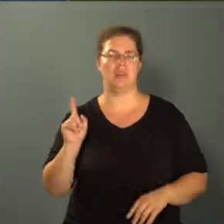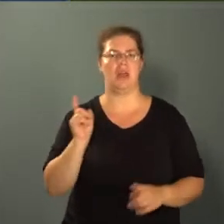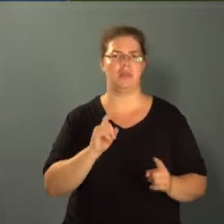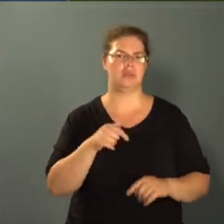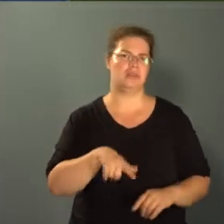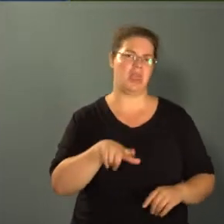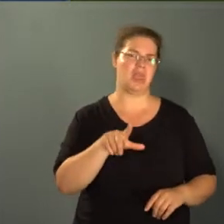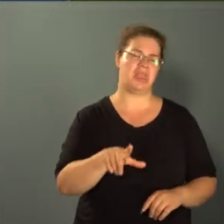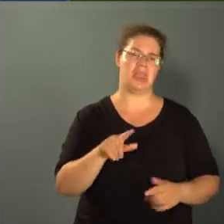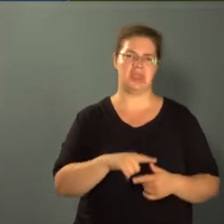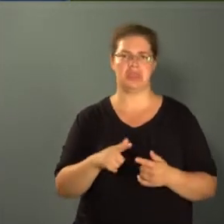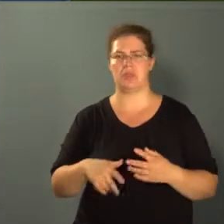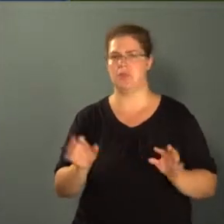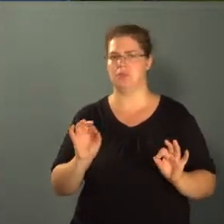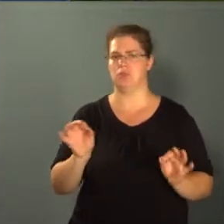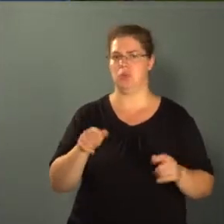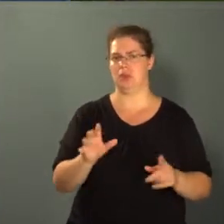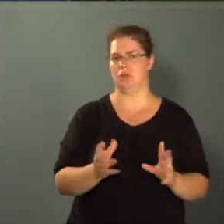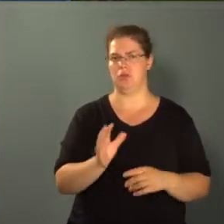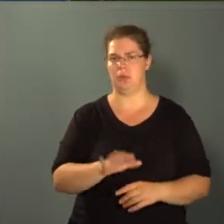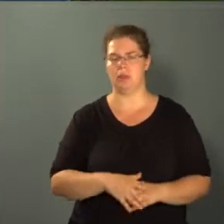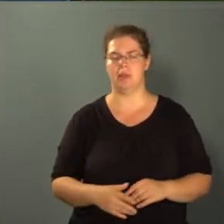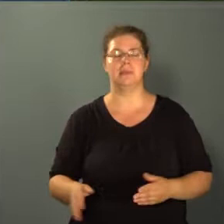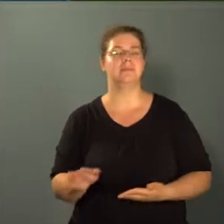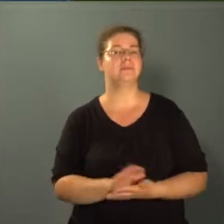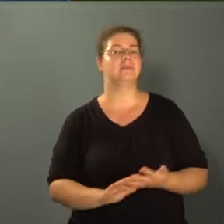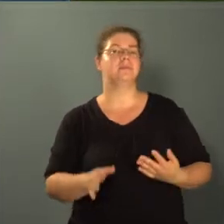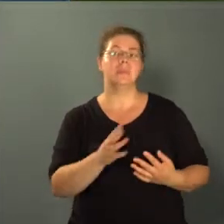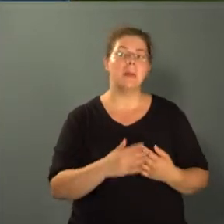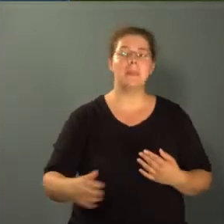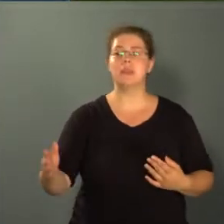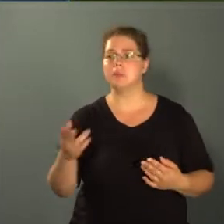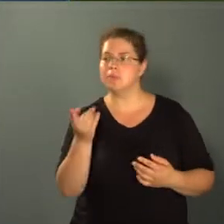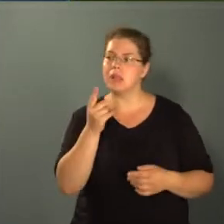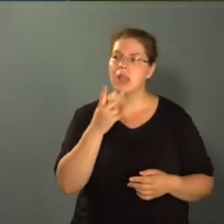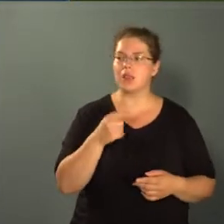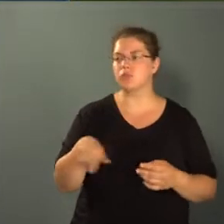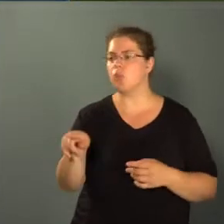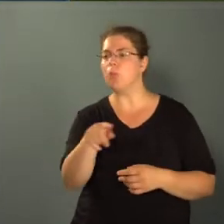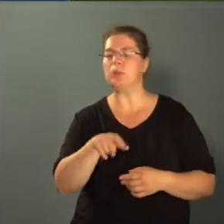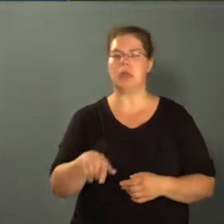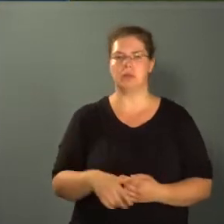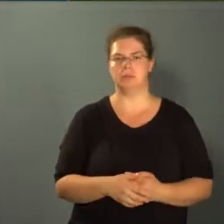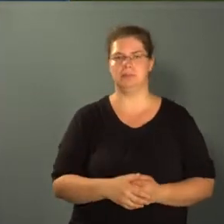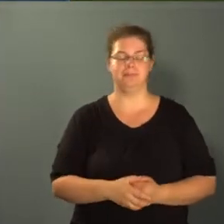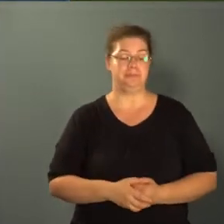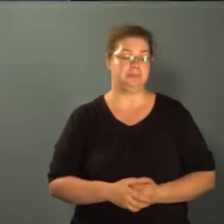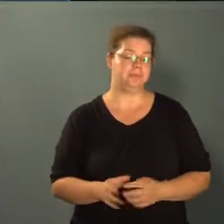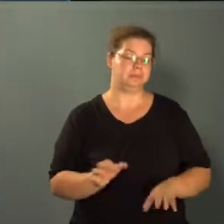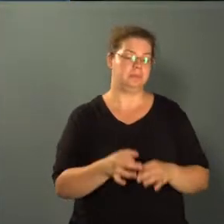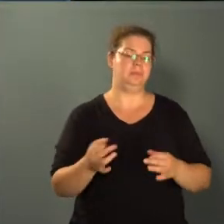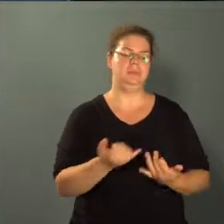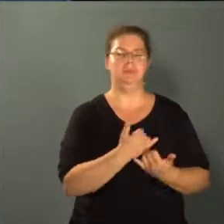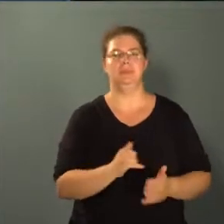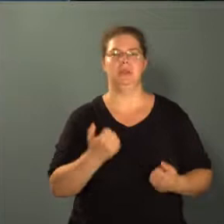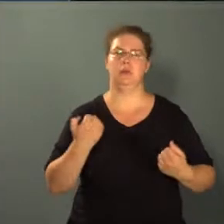hogy ez a 2, ami így fekszik ennek a csapatnak. Milyen a mezőny, mit látta a többieknél? Hát nyilván